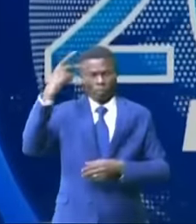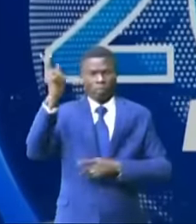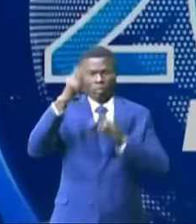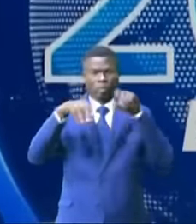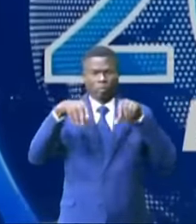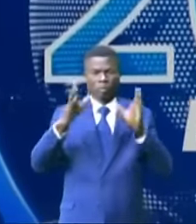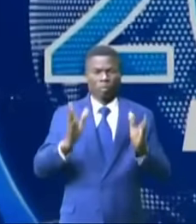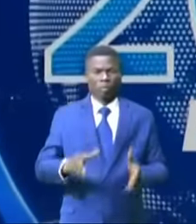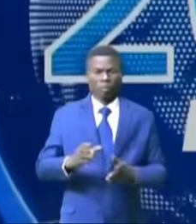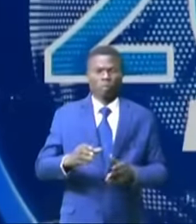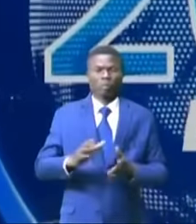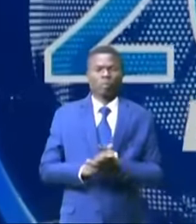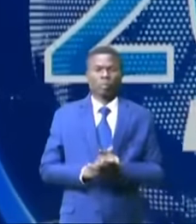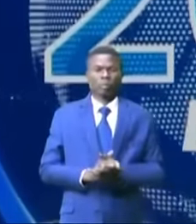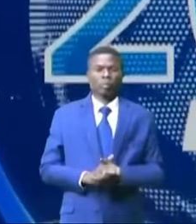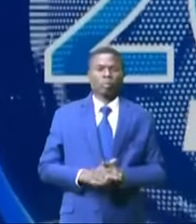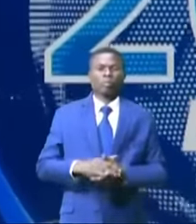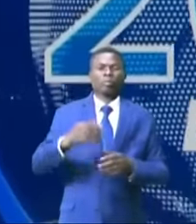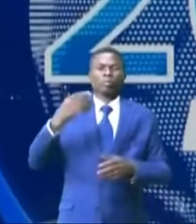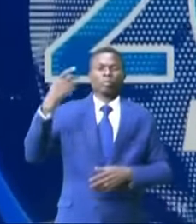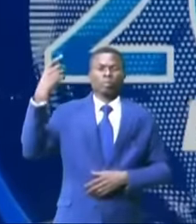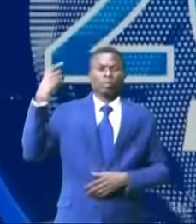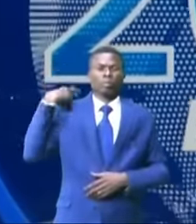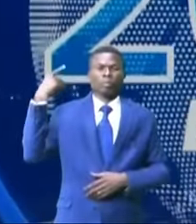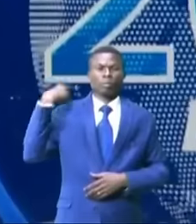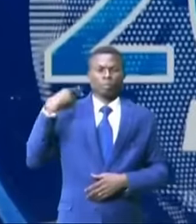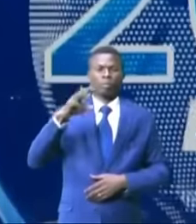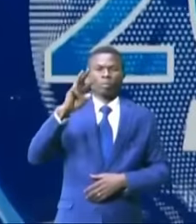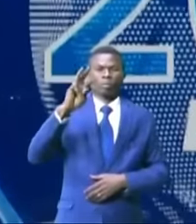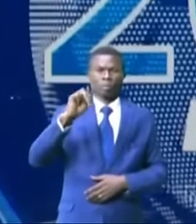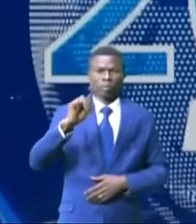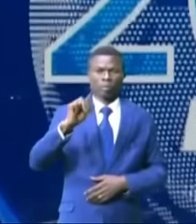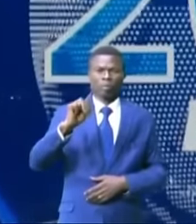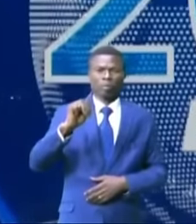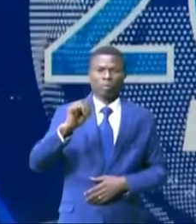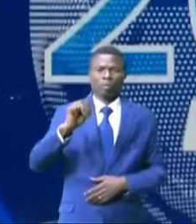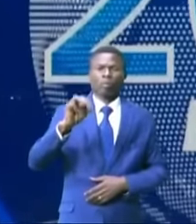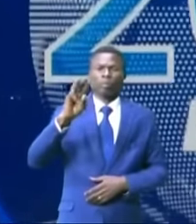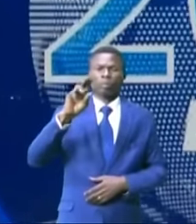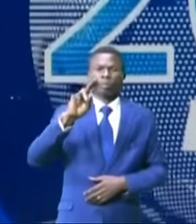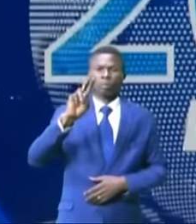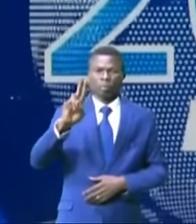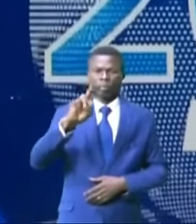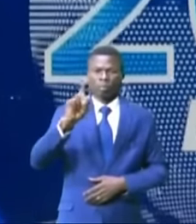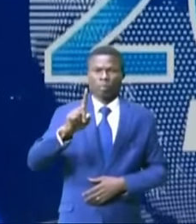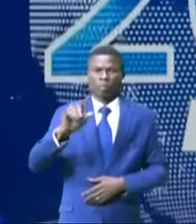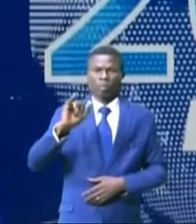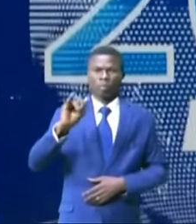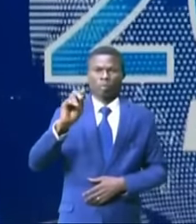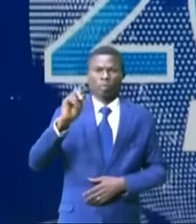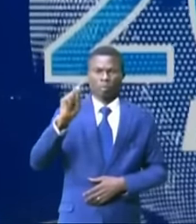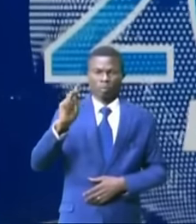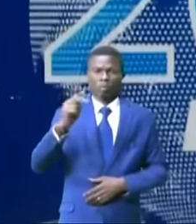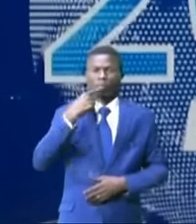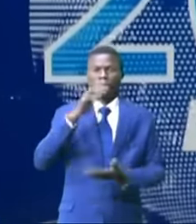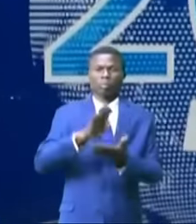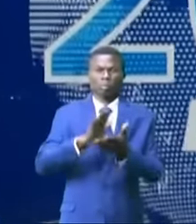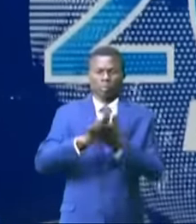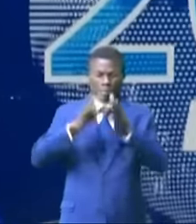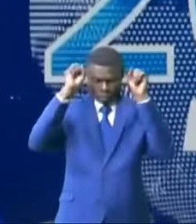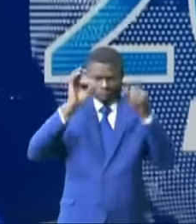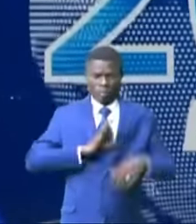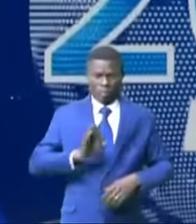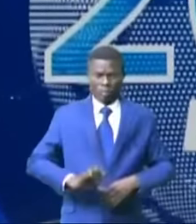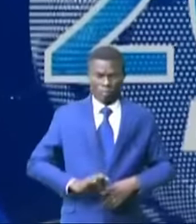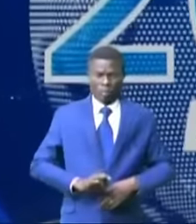congolaise. L'opposant Adolphe Mouzitou a en outre félicité le président de la République, Félix-Antoine Tshisekedi Tshilombo, d'avoir triplé